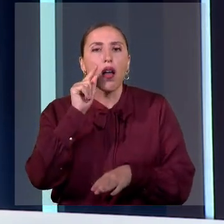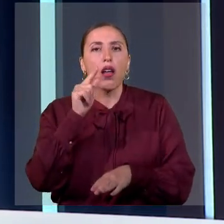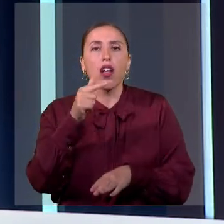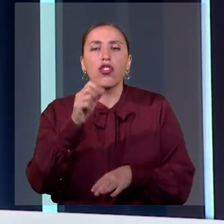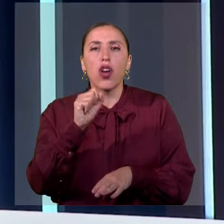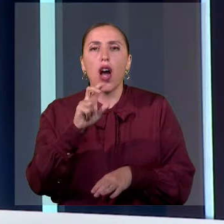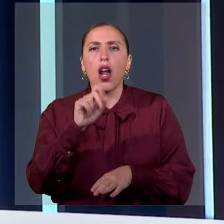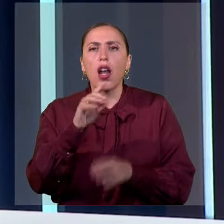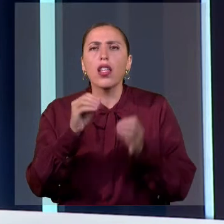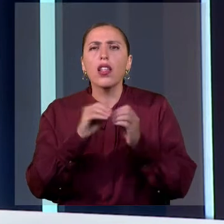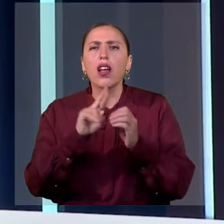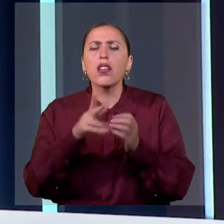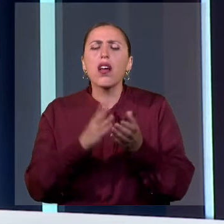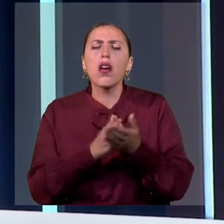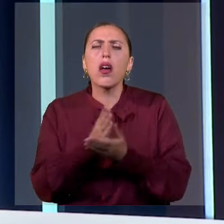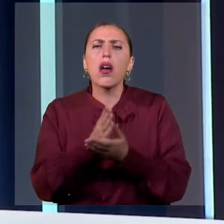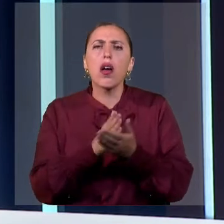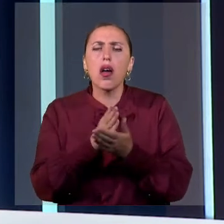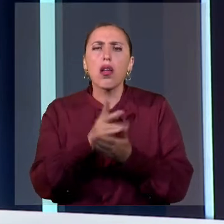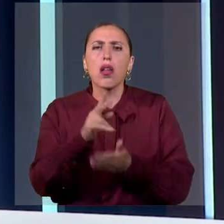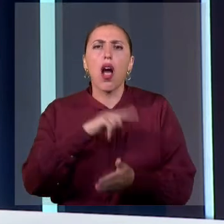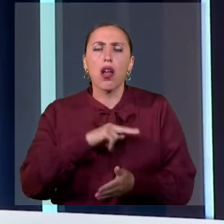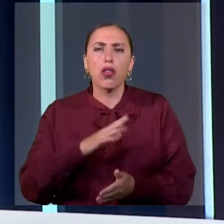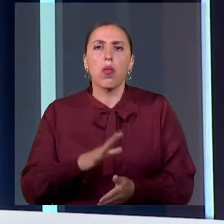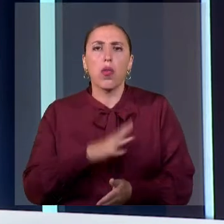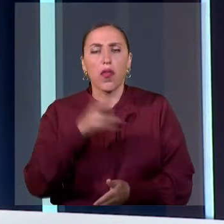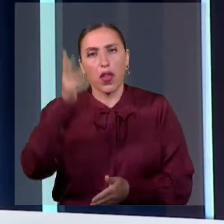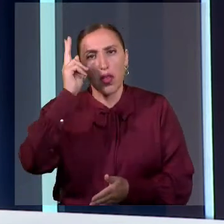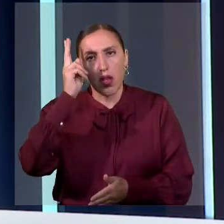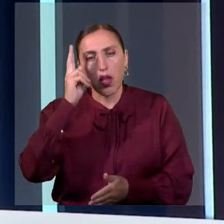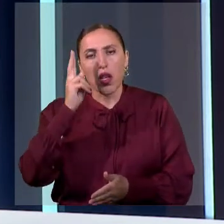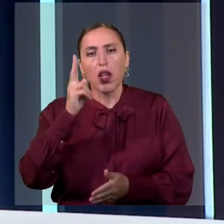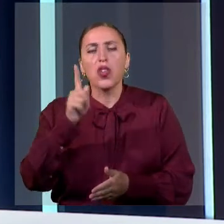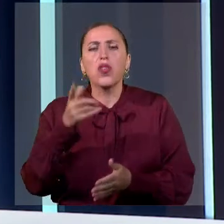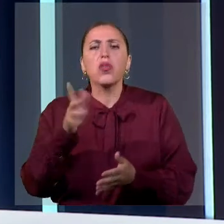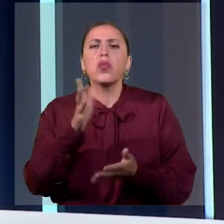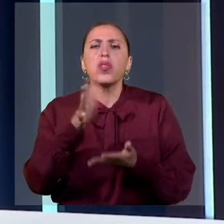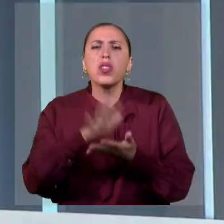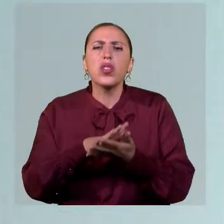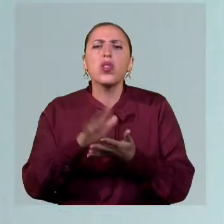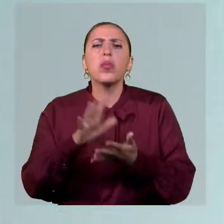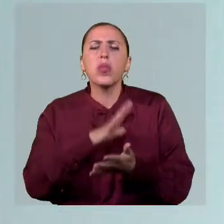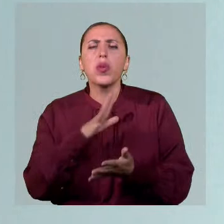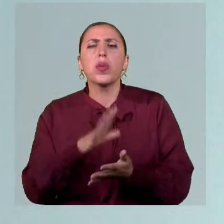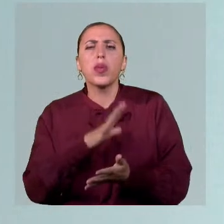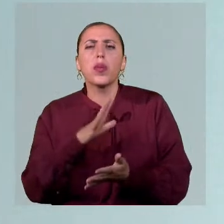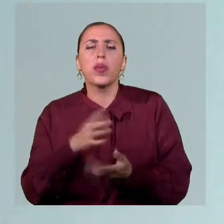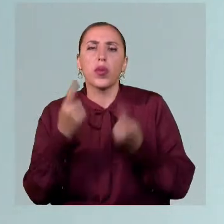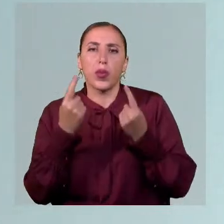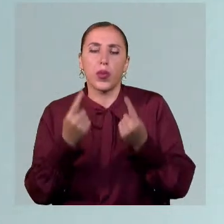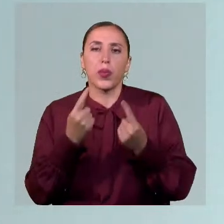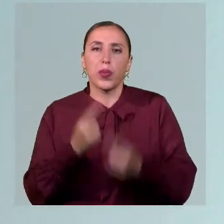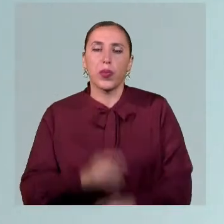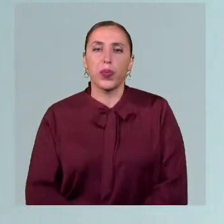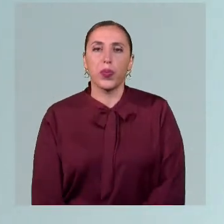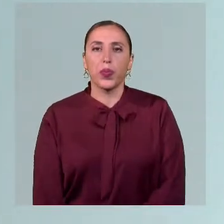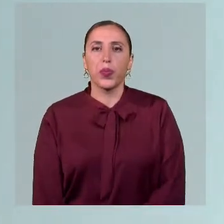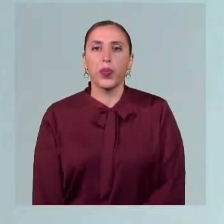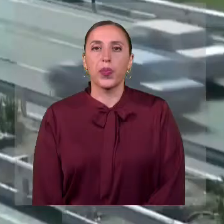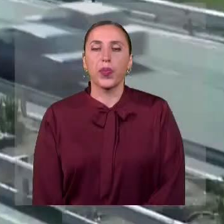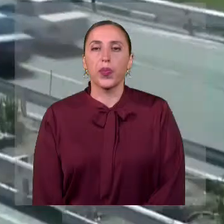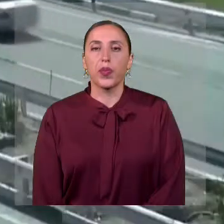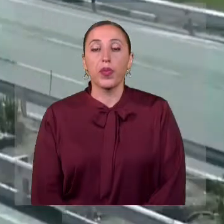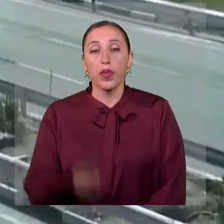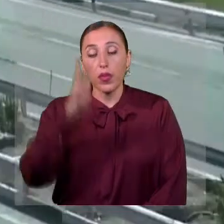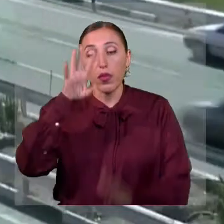էր, ու այս ընթացքում սկանդալային պատմությունների մեջ մեկ անգամ չի հայտնվել։ Իրանում